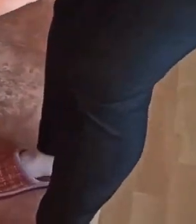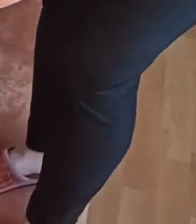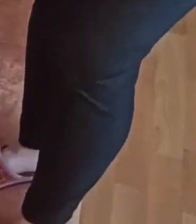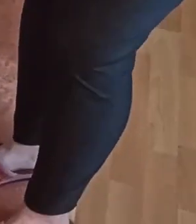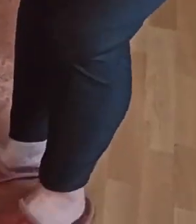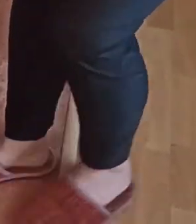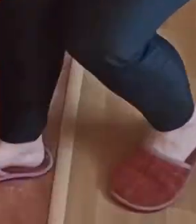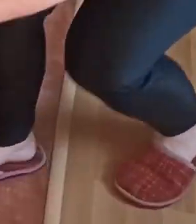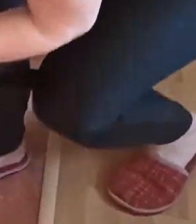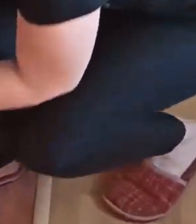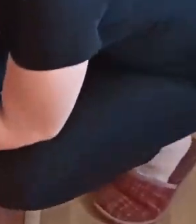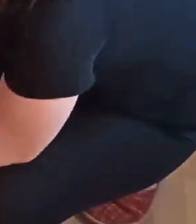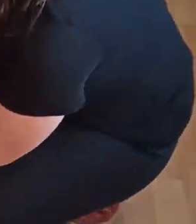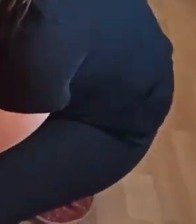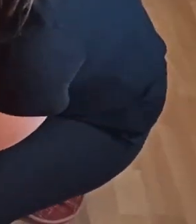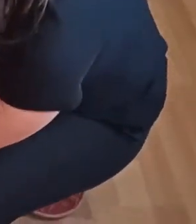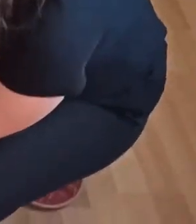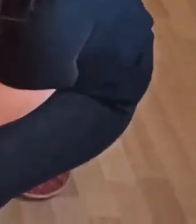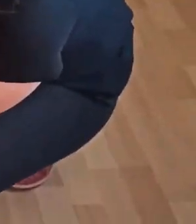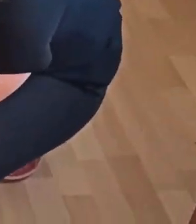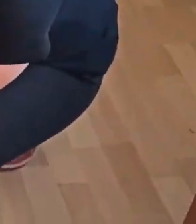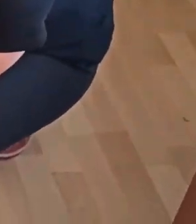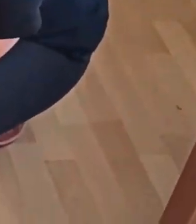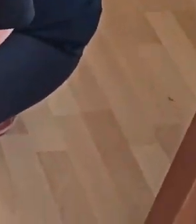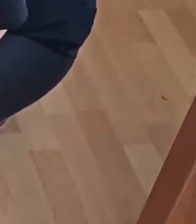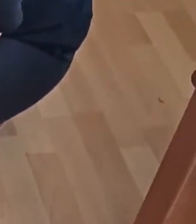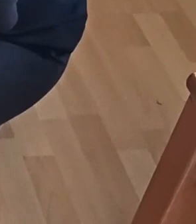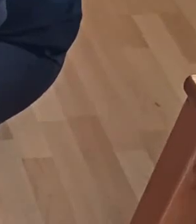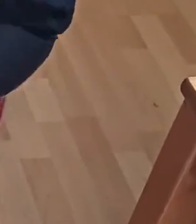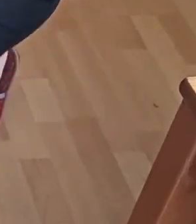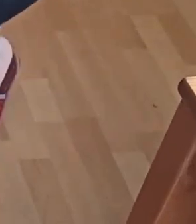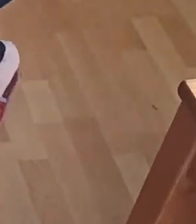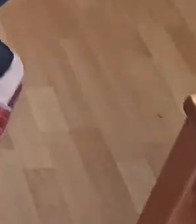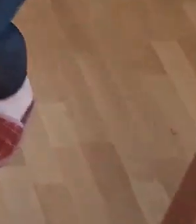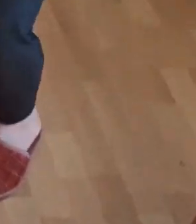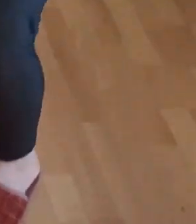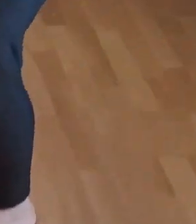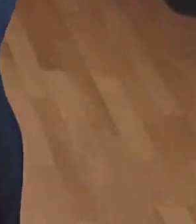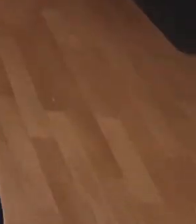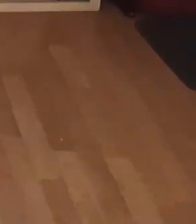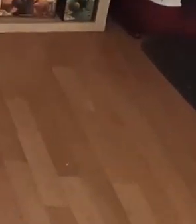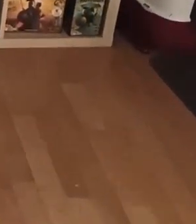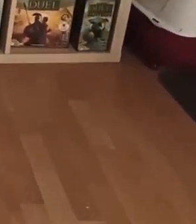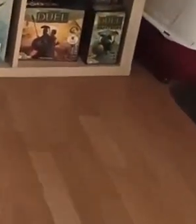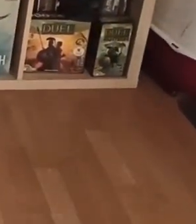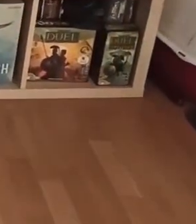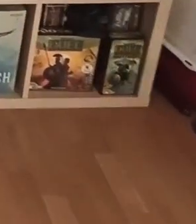Tak jakou? Merlina. S tuňákem? Tak pojď.